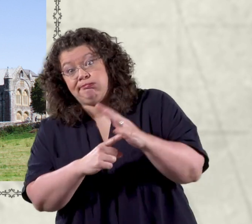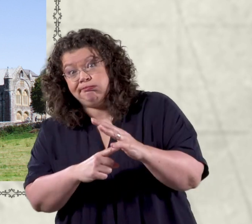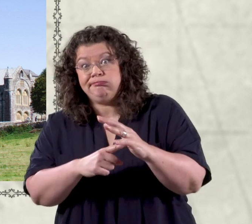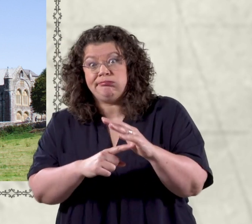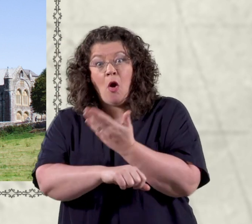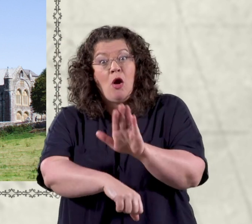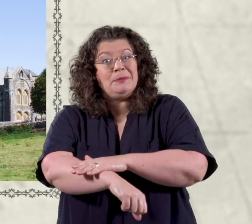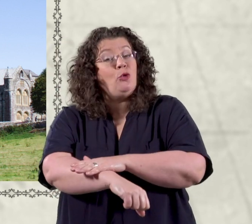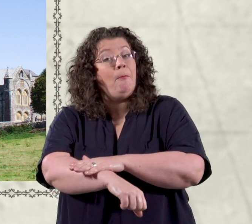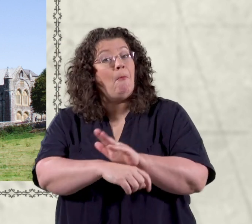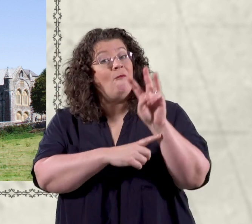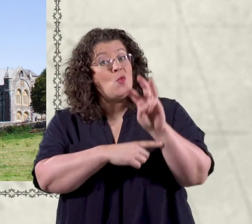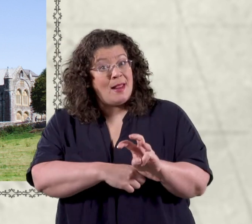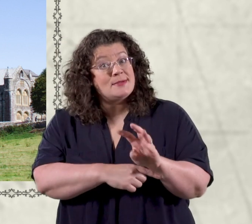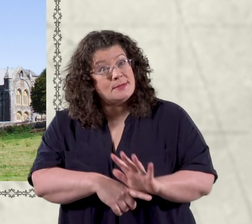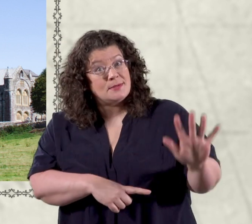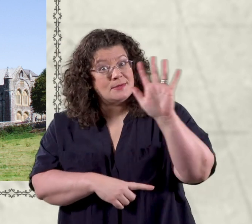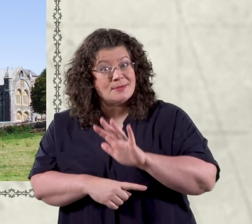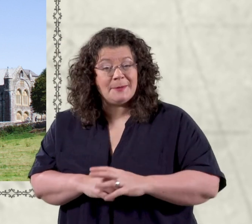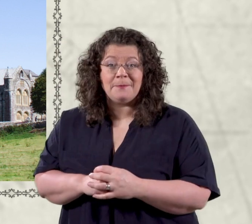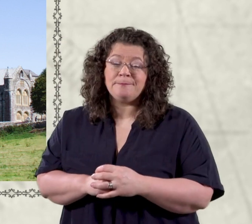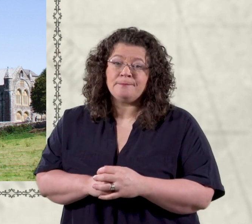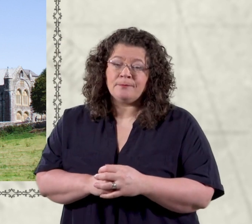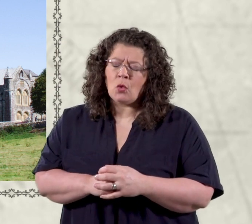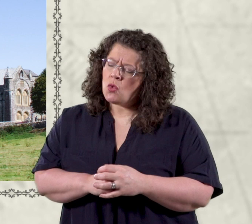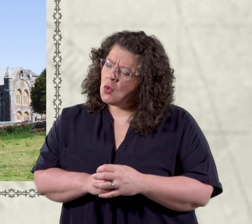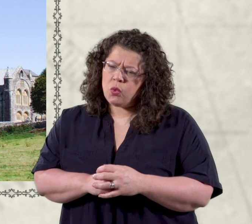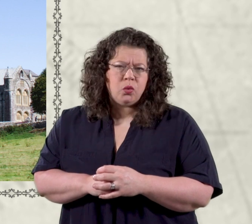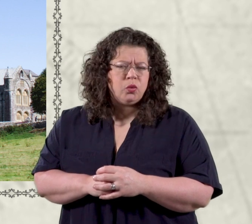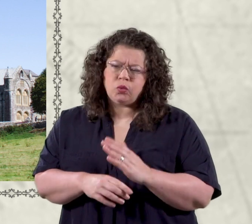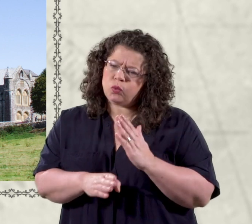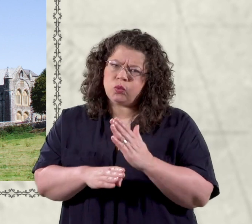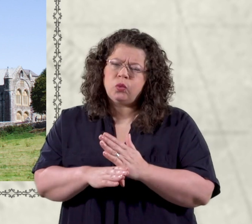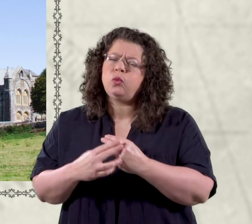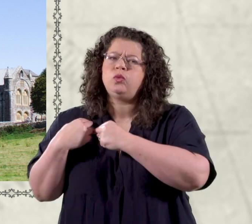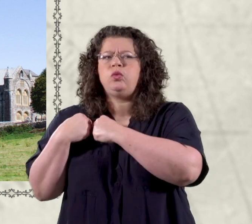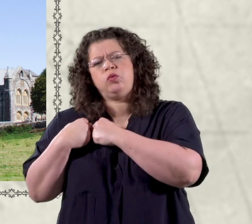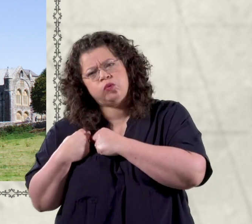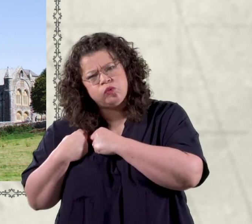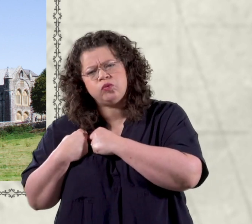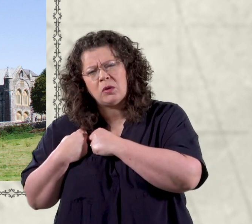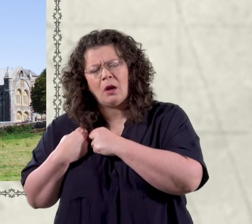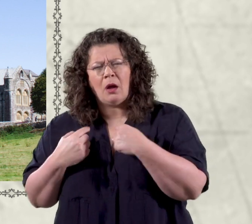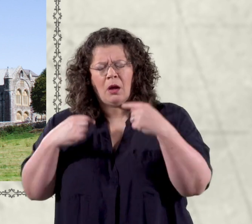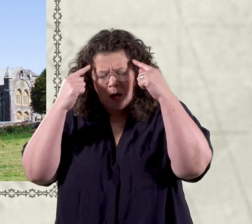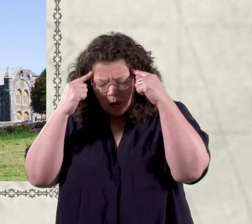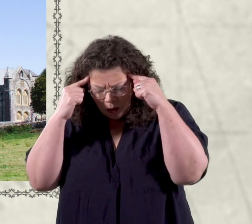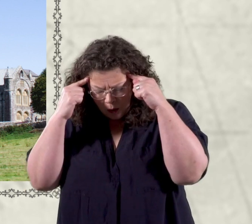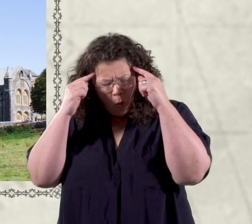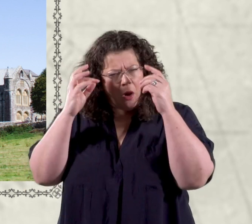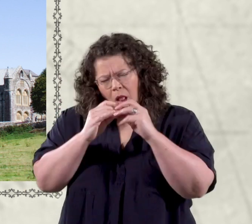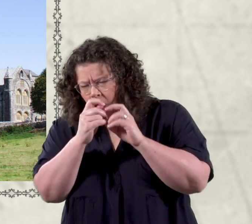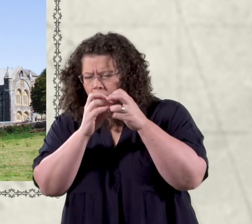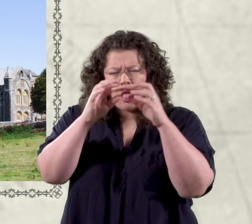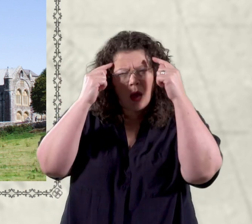yn llawn cyfrifoldebau. Ac felly roedd hi'n bwysig mod i'n trio cadw pethau'n syml bob tro. Ro'n